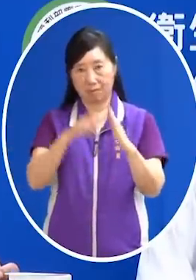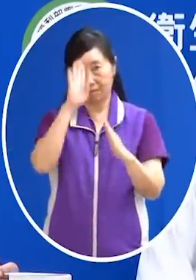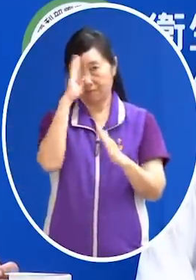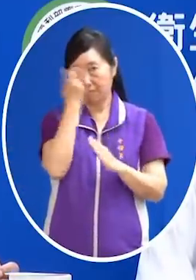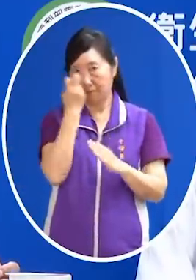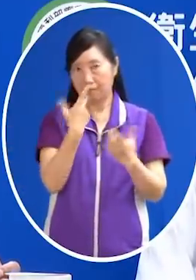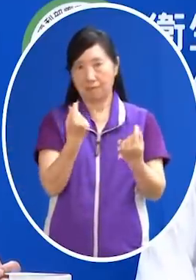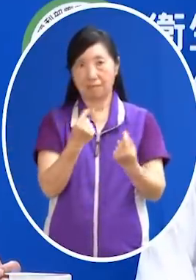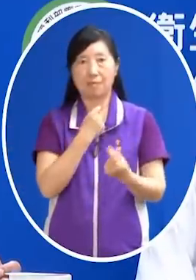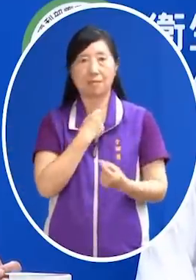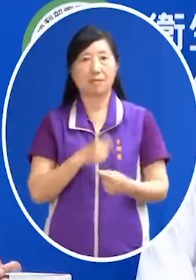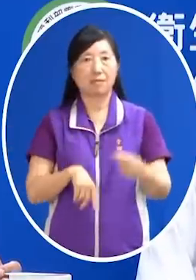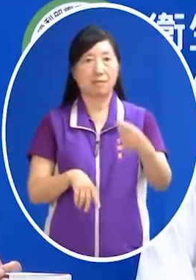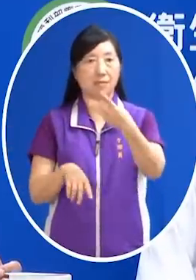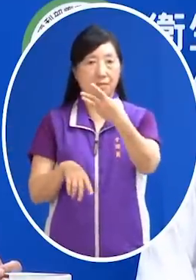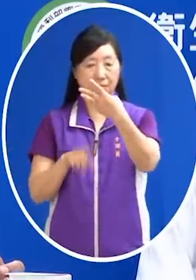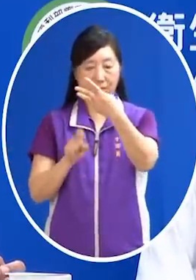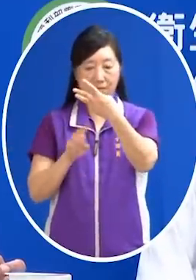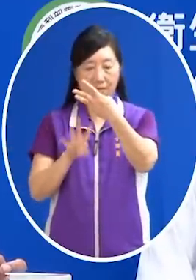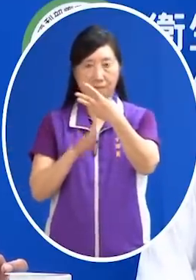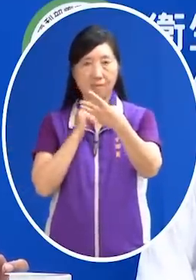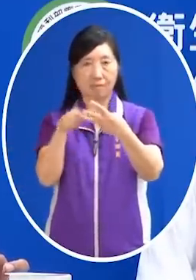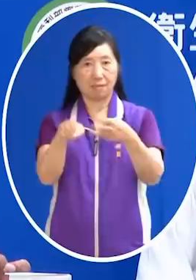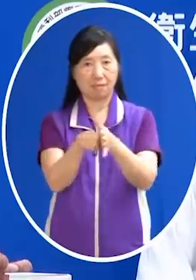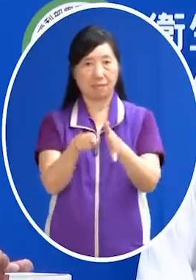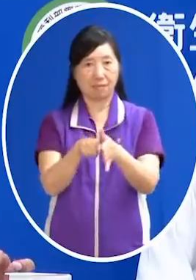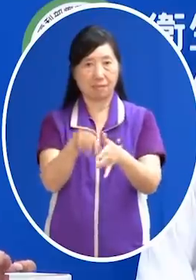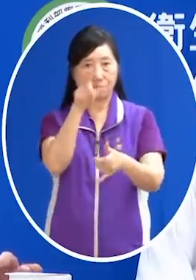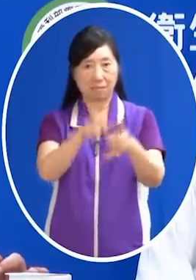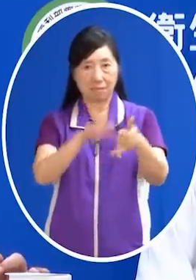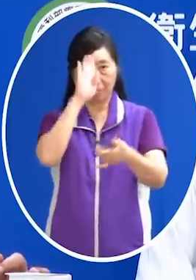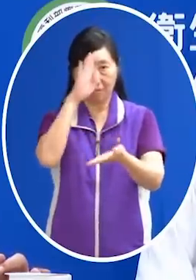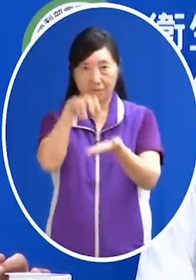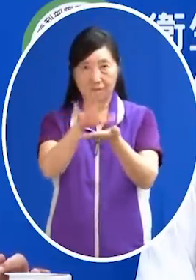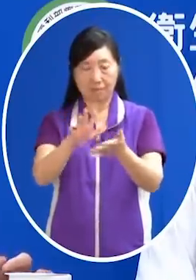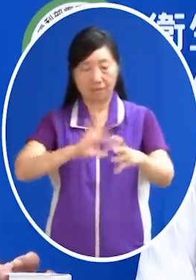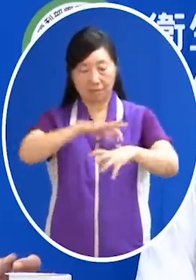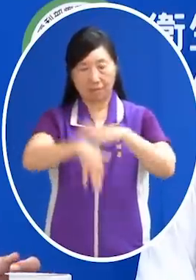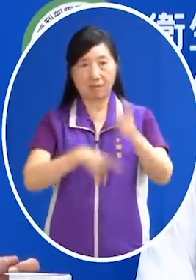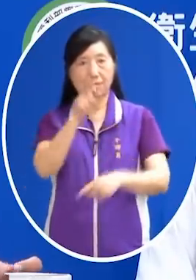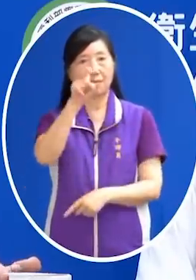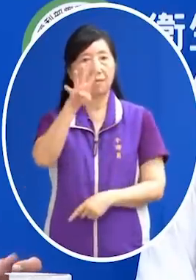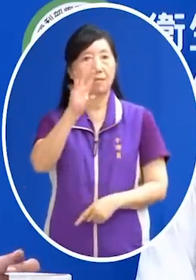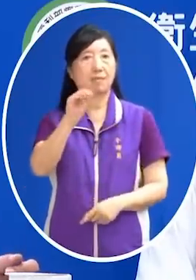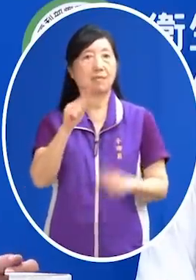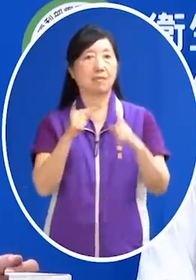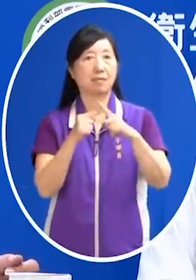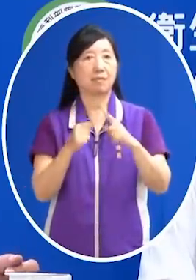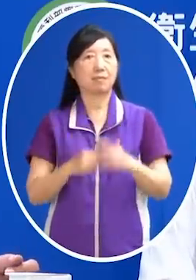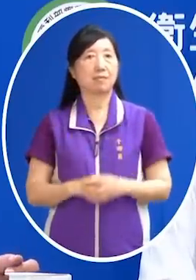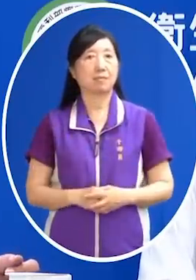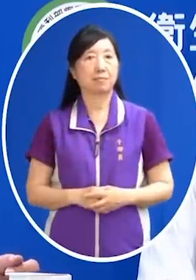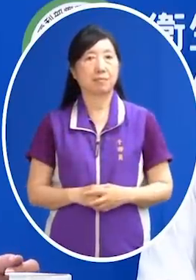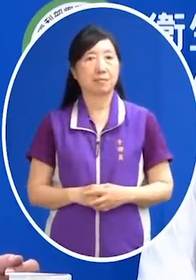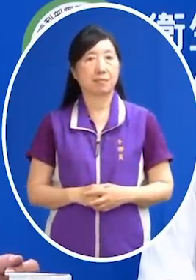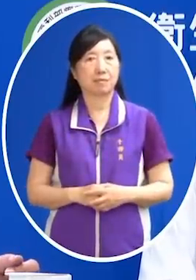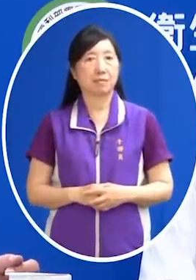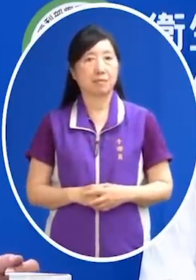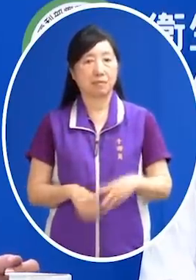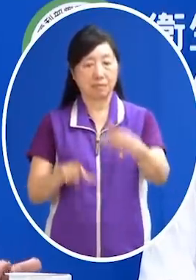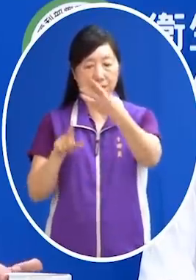想到那时候3月14日那个时候的确诊的人数全球是14万人呐。